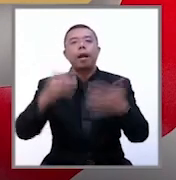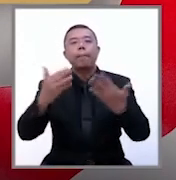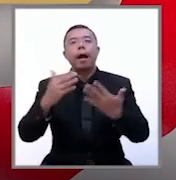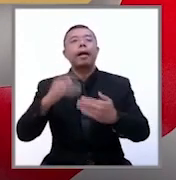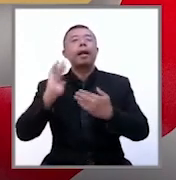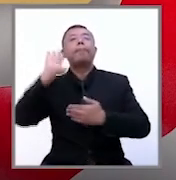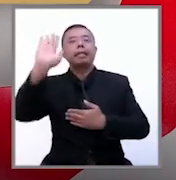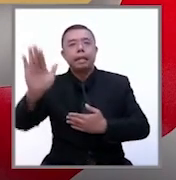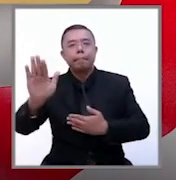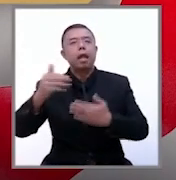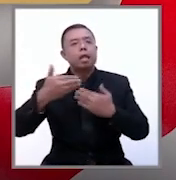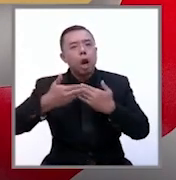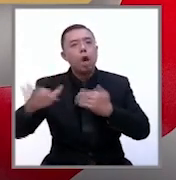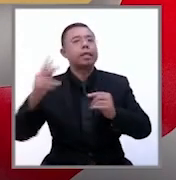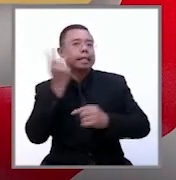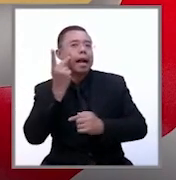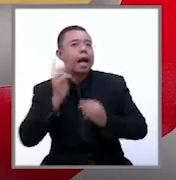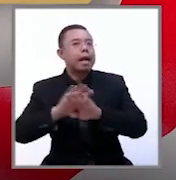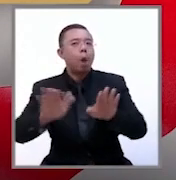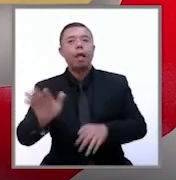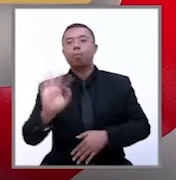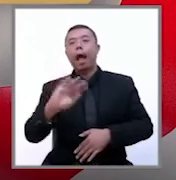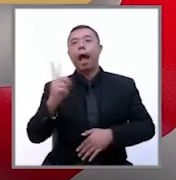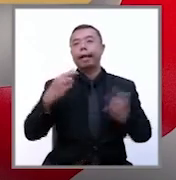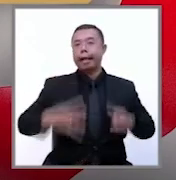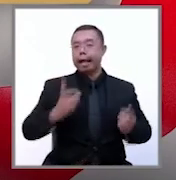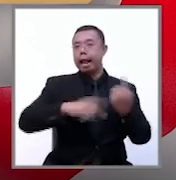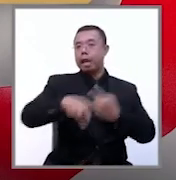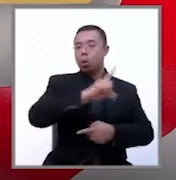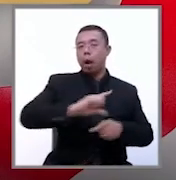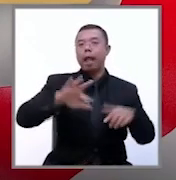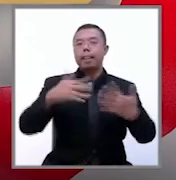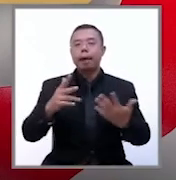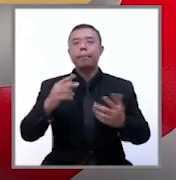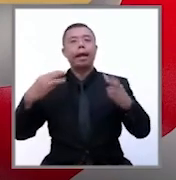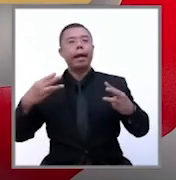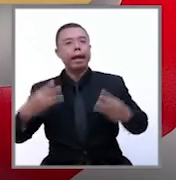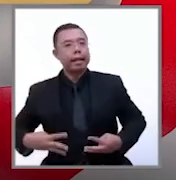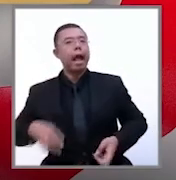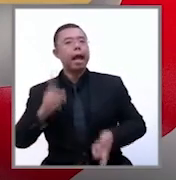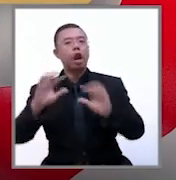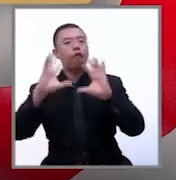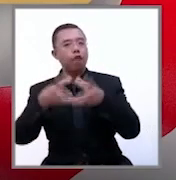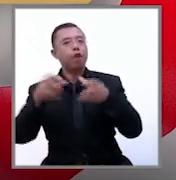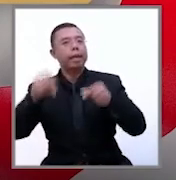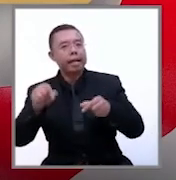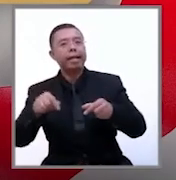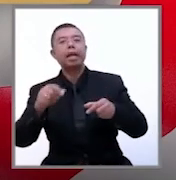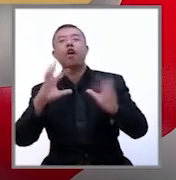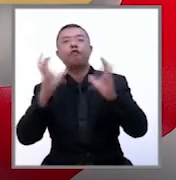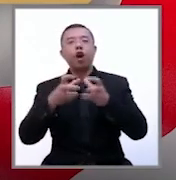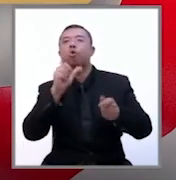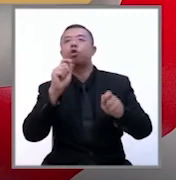masa depan sekali lagi intinya bukan hanya etika lingkungan tetapi etika bahwa forum ini adalah forum